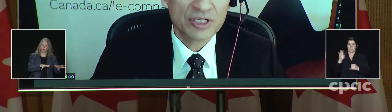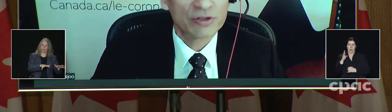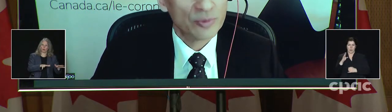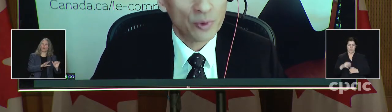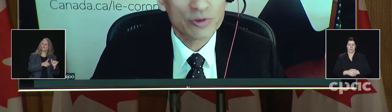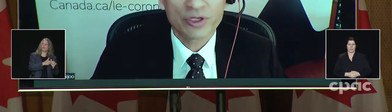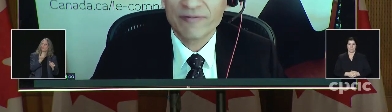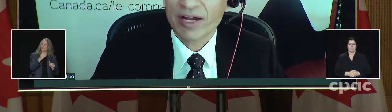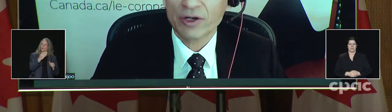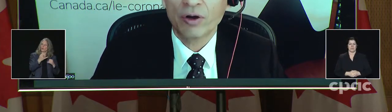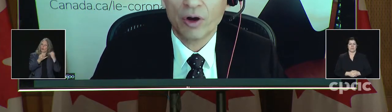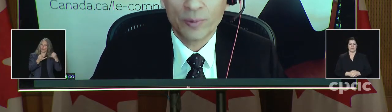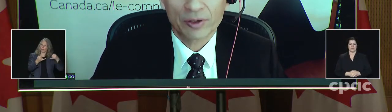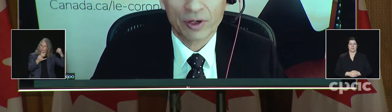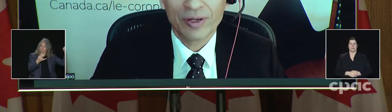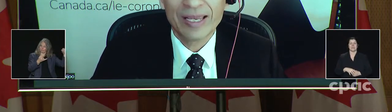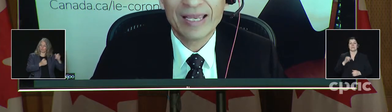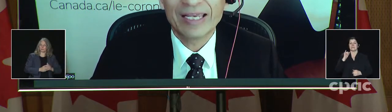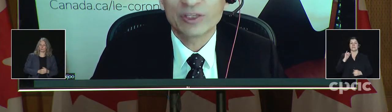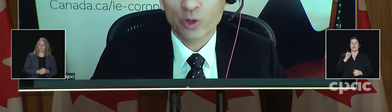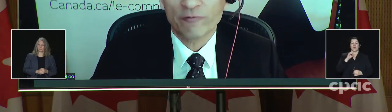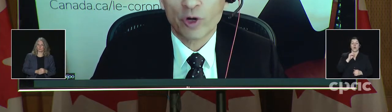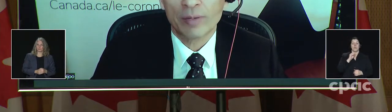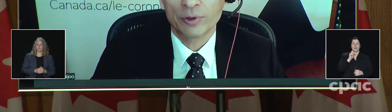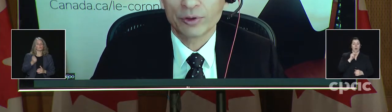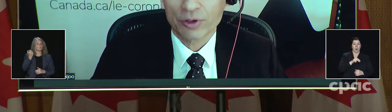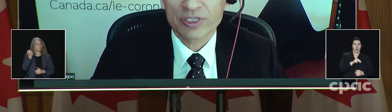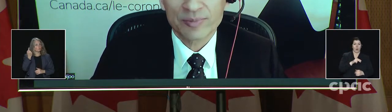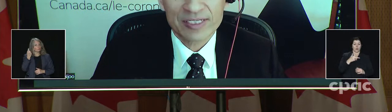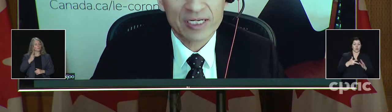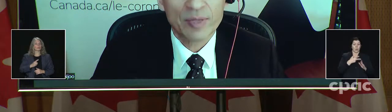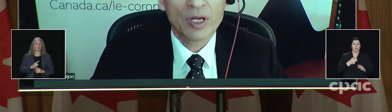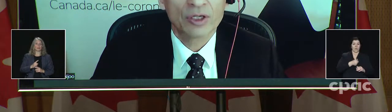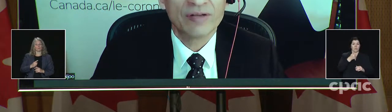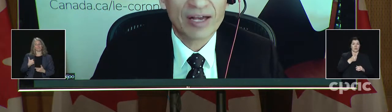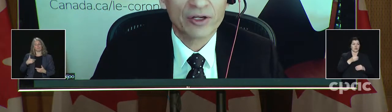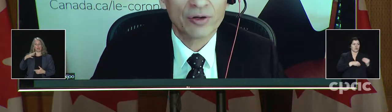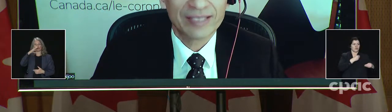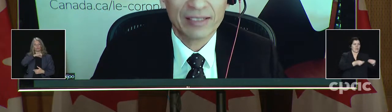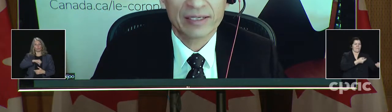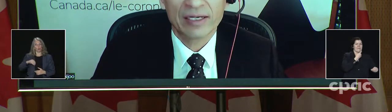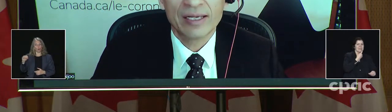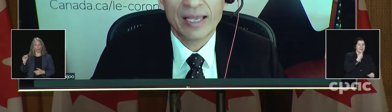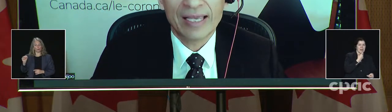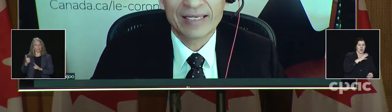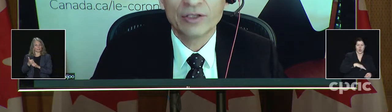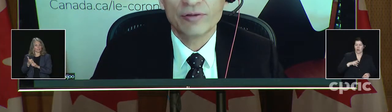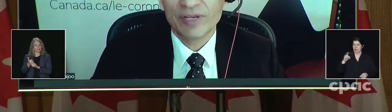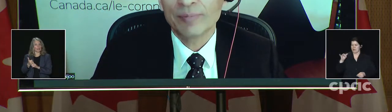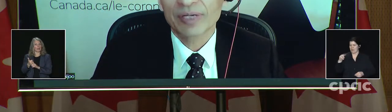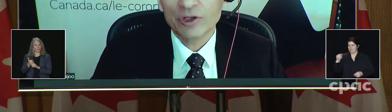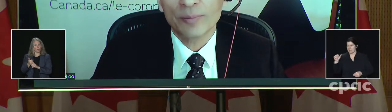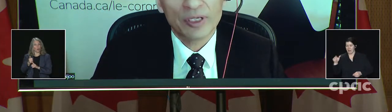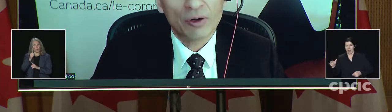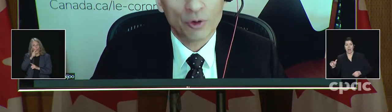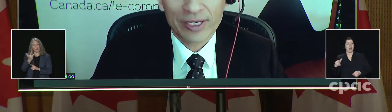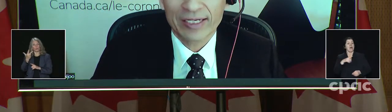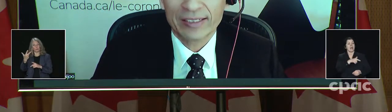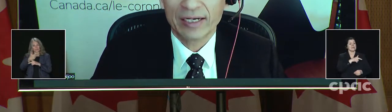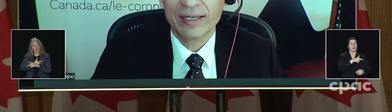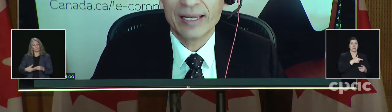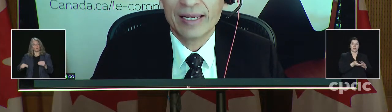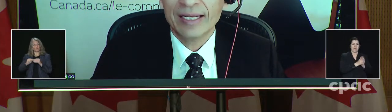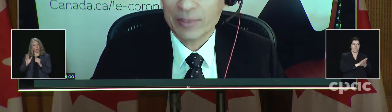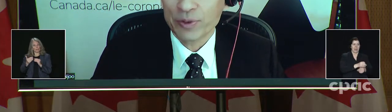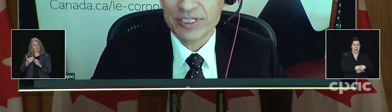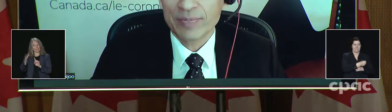Cependant, si on suppose que le variant Omicron est 3 fois plus transmissible que le variant Delta et qu'il devienne prédominant au